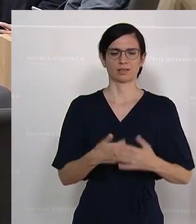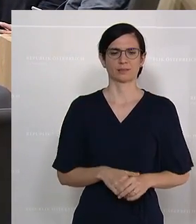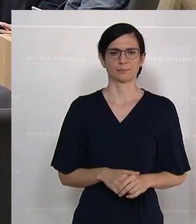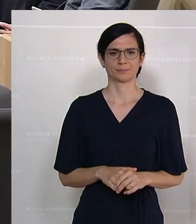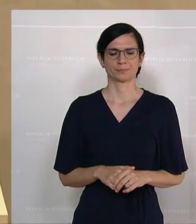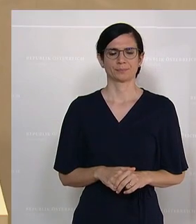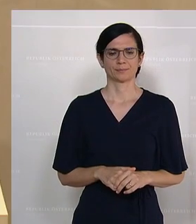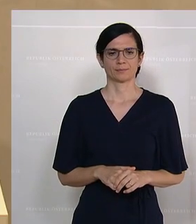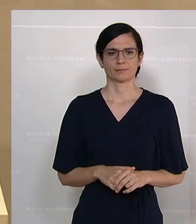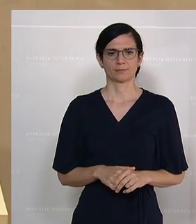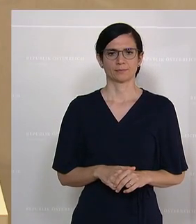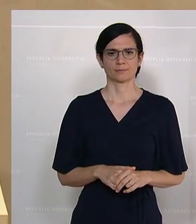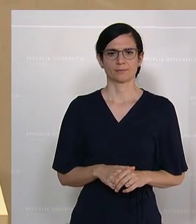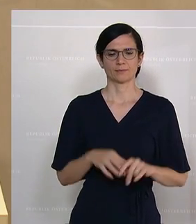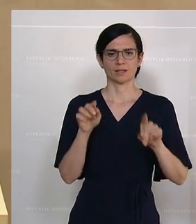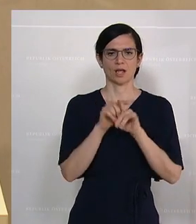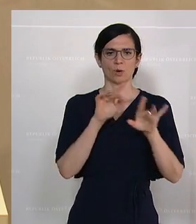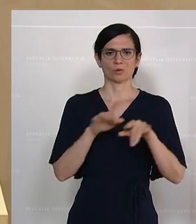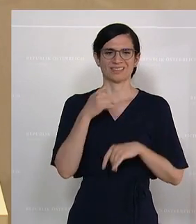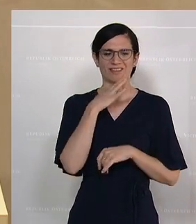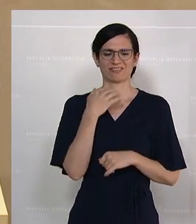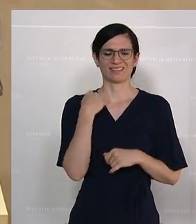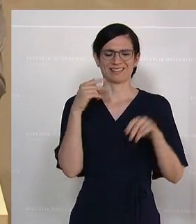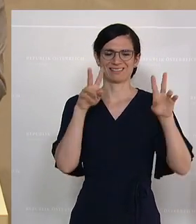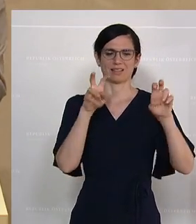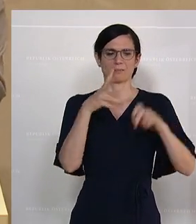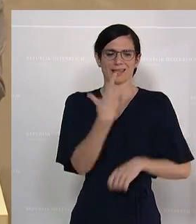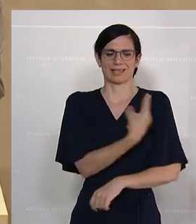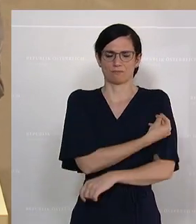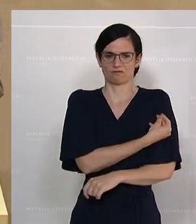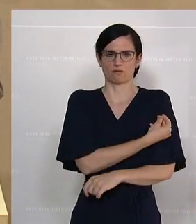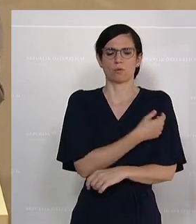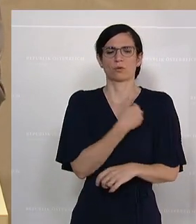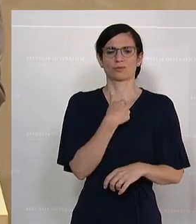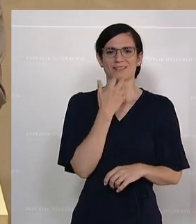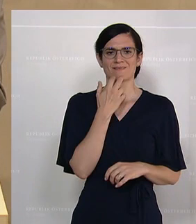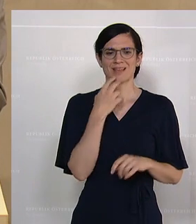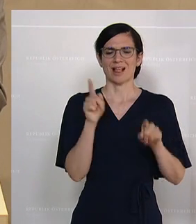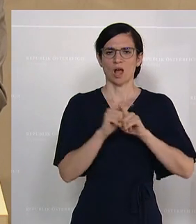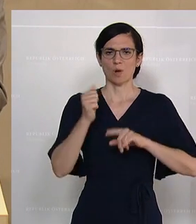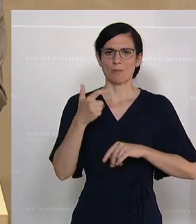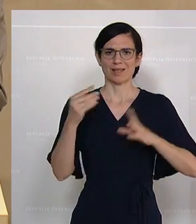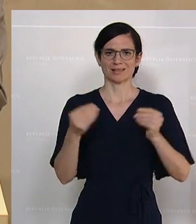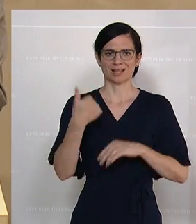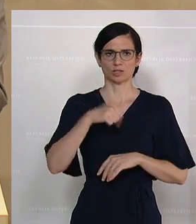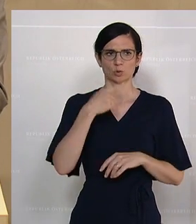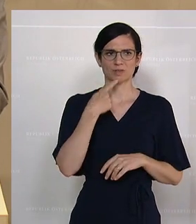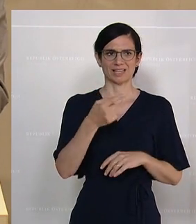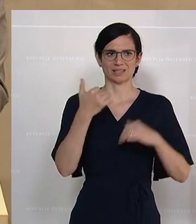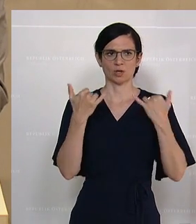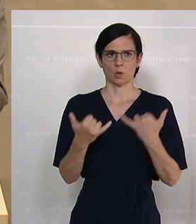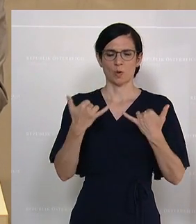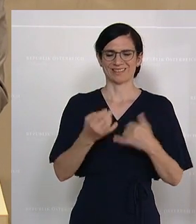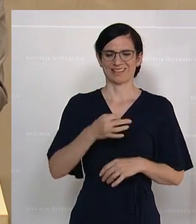geht es aber auch um viele impfungen habe ich da gesehen und da möchte ich auch noch ein paar worte zu sagen weil heute ein tag